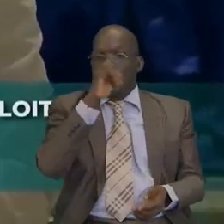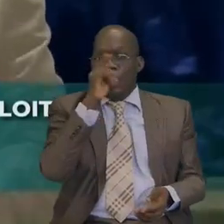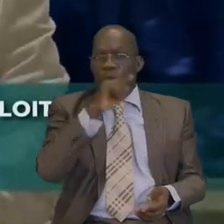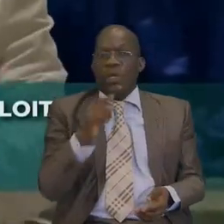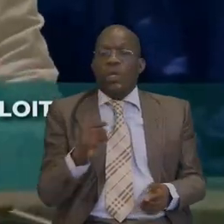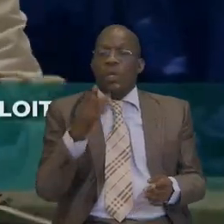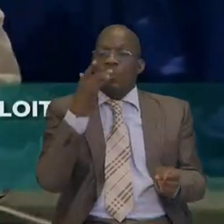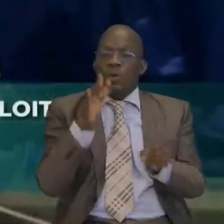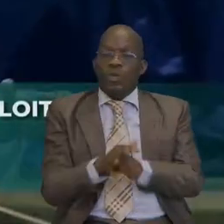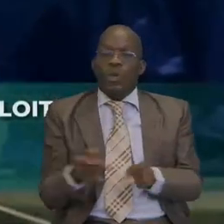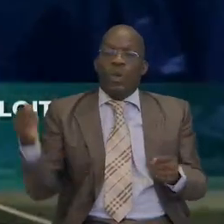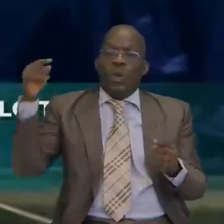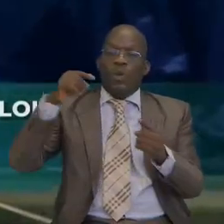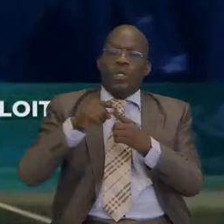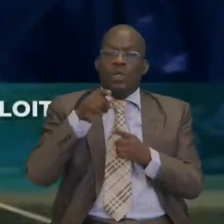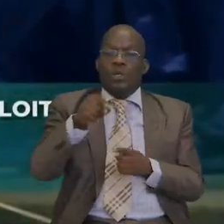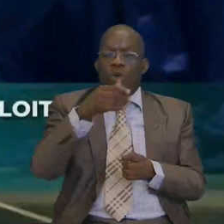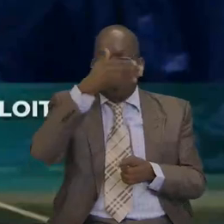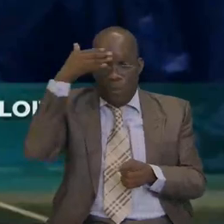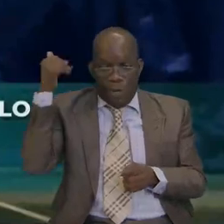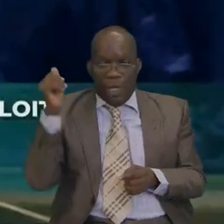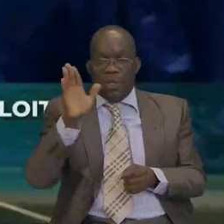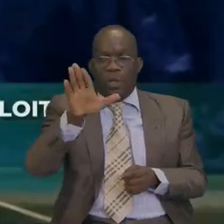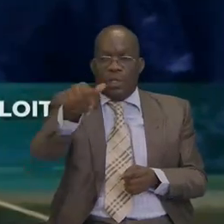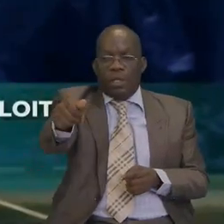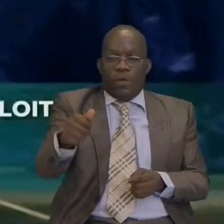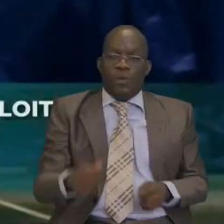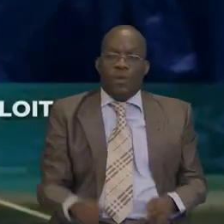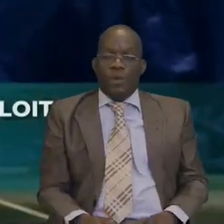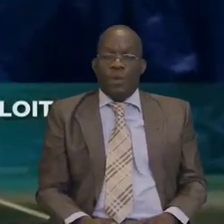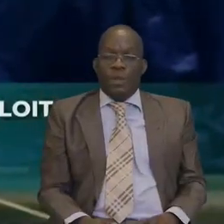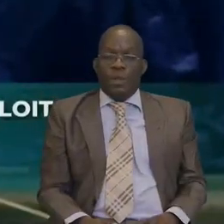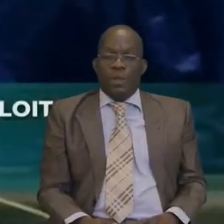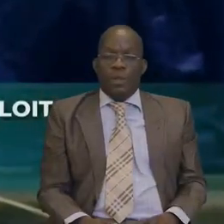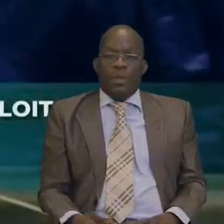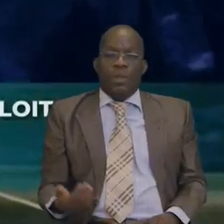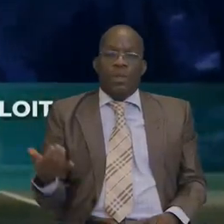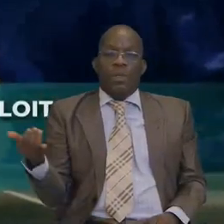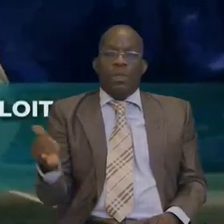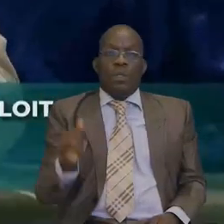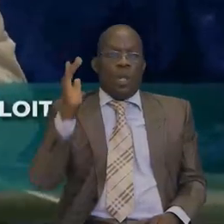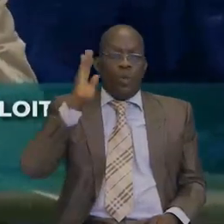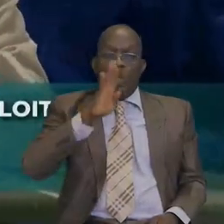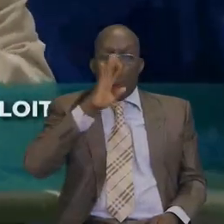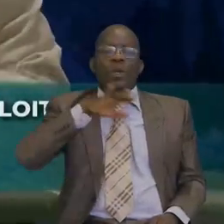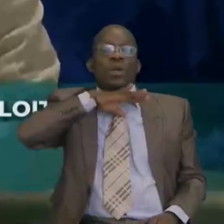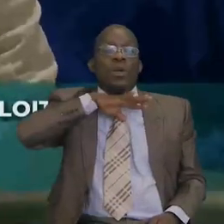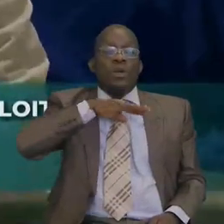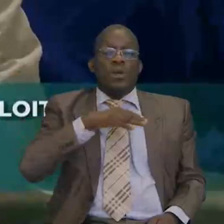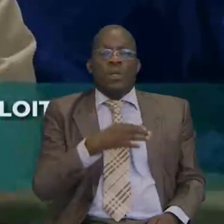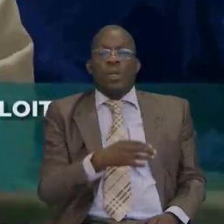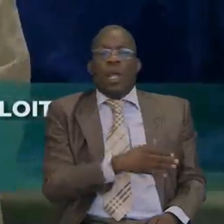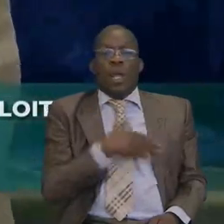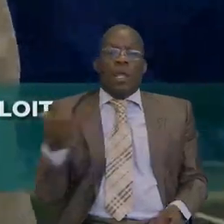tu reçois une fausse promesse et tu t'oublies toi-même. Et il dit, il séduira par des flatteries